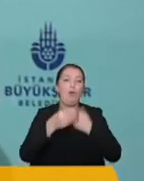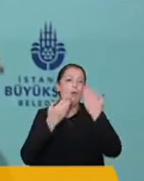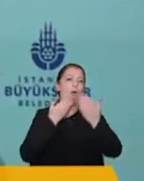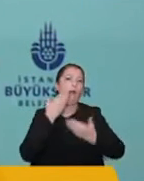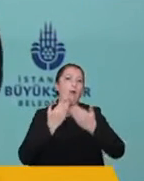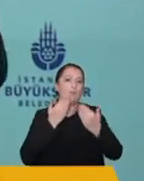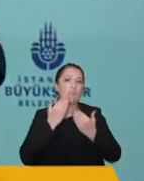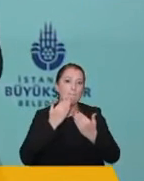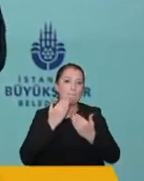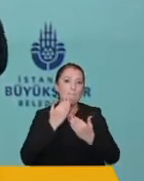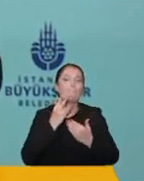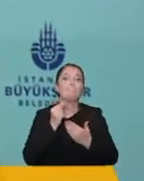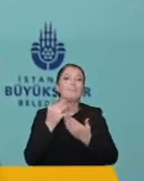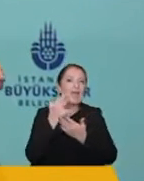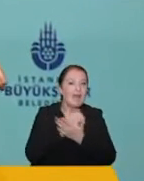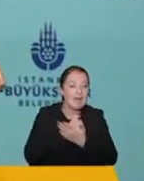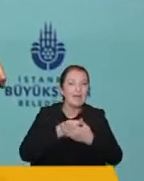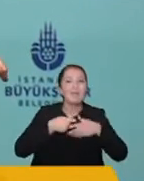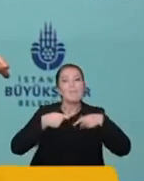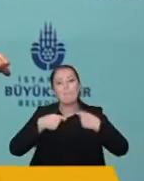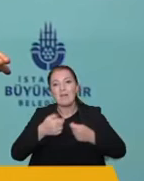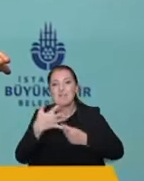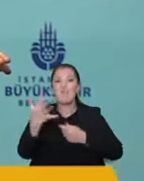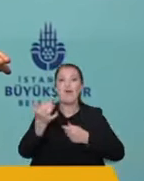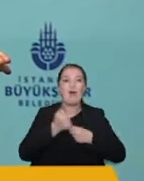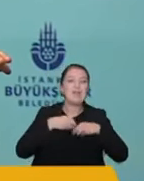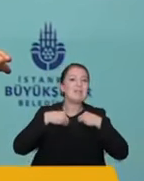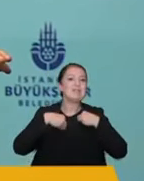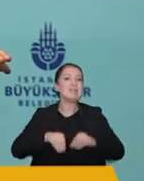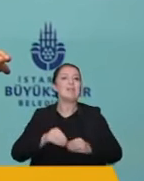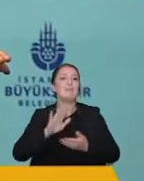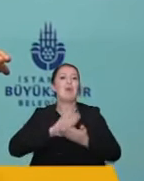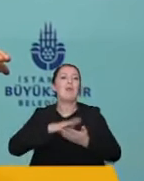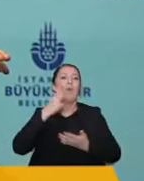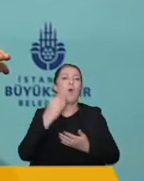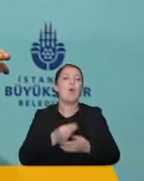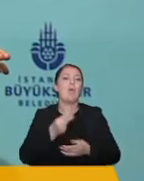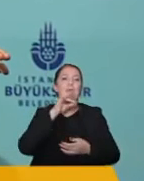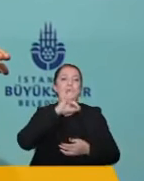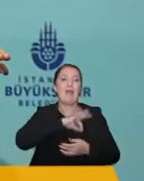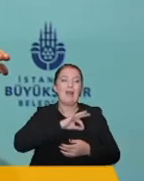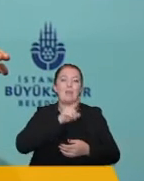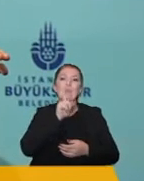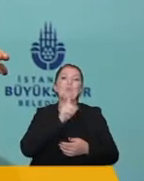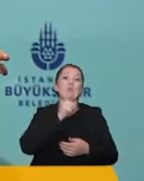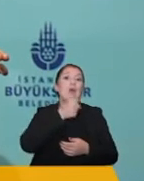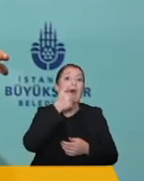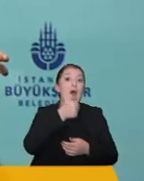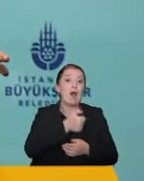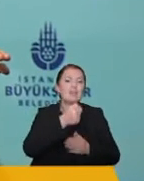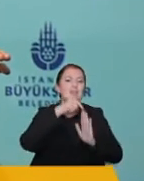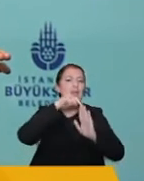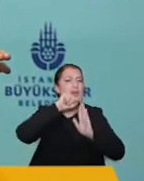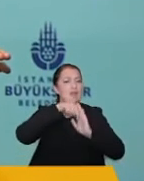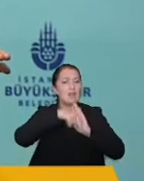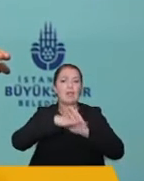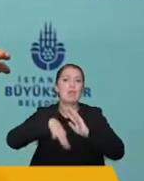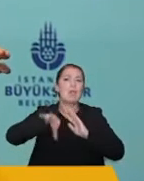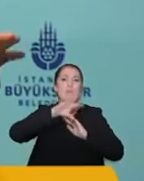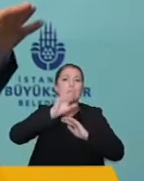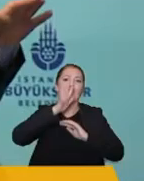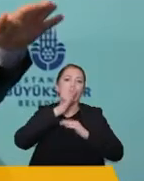anlattığım gelir gider alım satımdan elde edilen gelirin %6'sı, detayını hepiniz